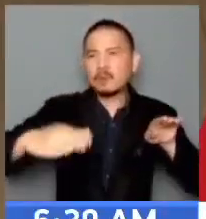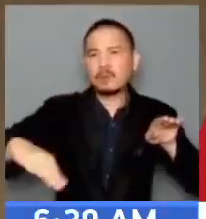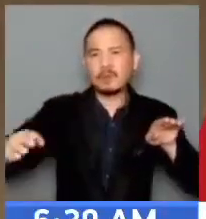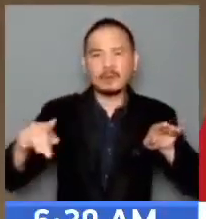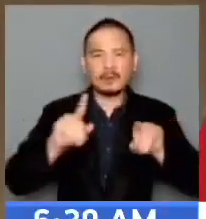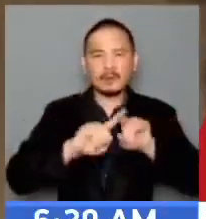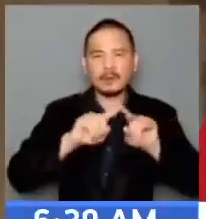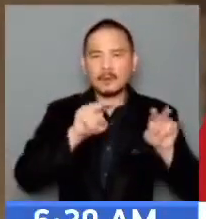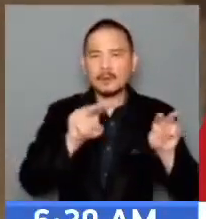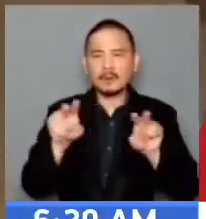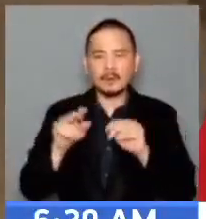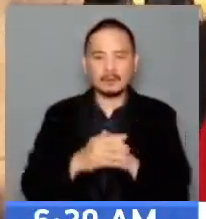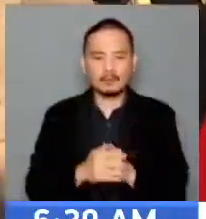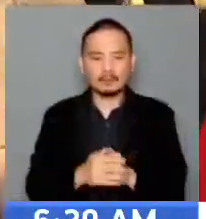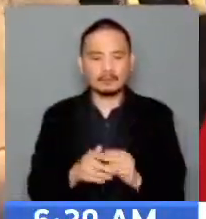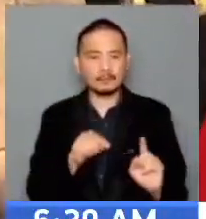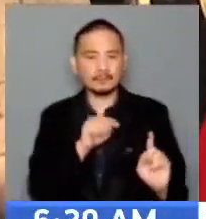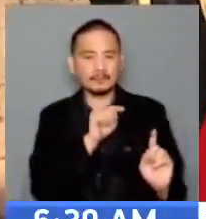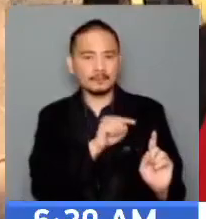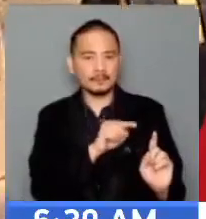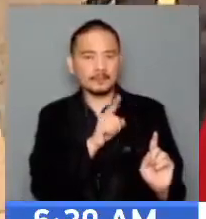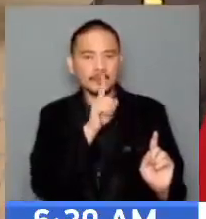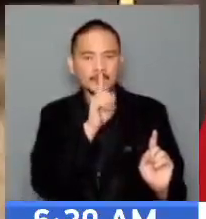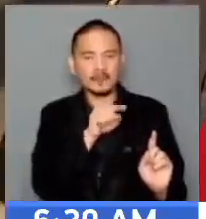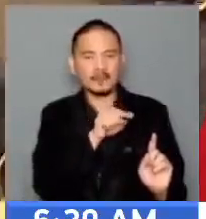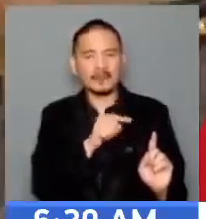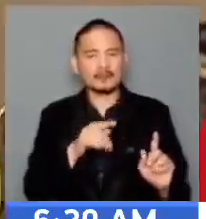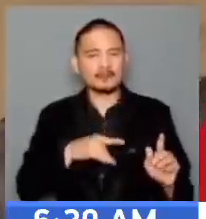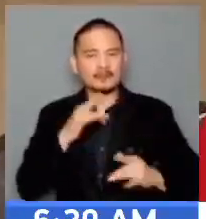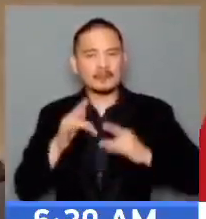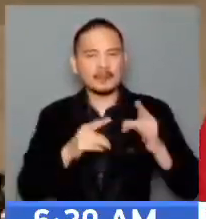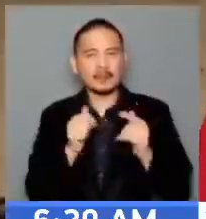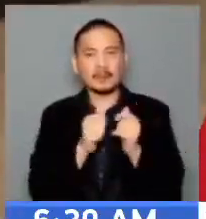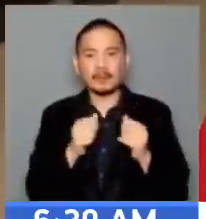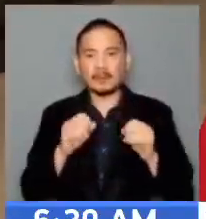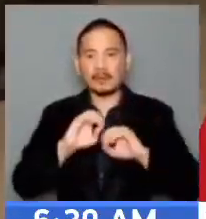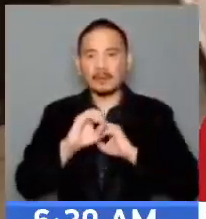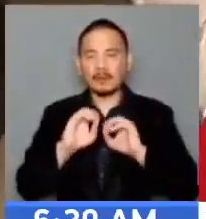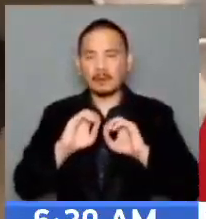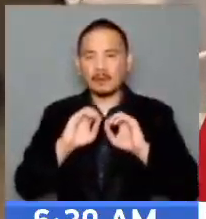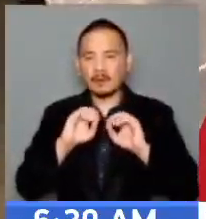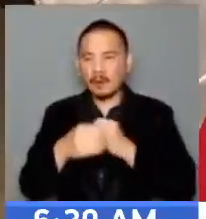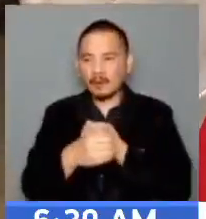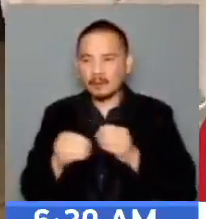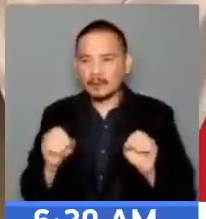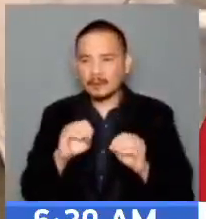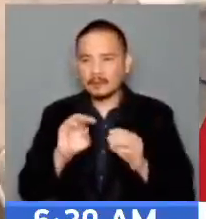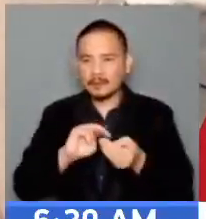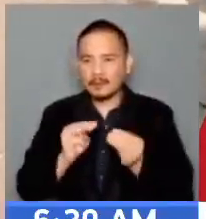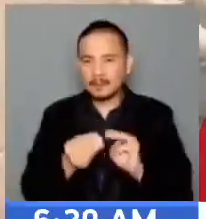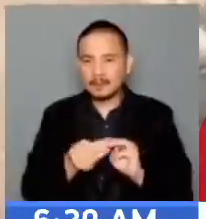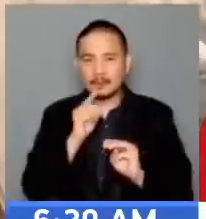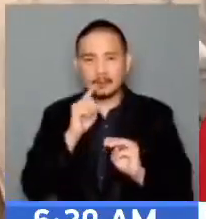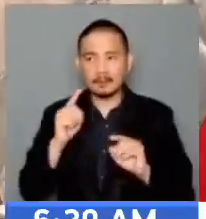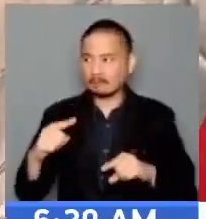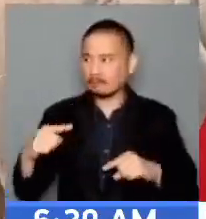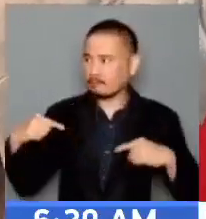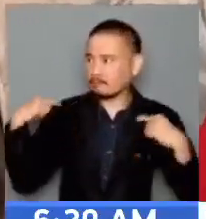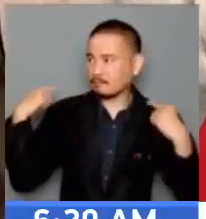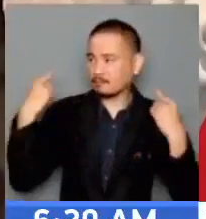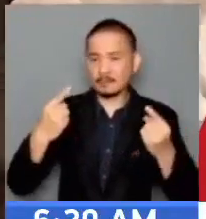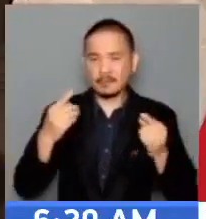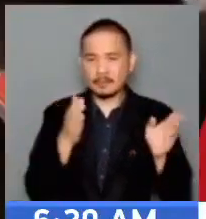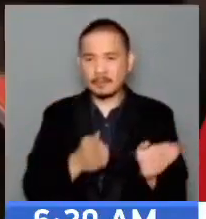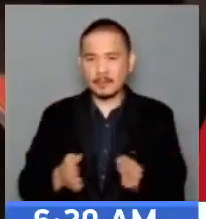kaopisina. Sabay-sabay kasi silang magbabakasyon sa Bohol. Mayo pa lang daw, pinaghandaan na nila ito. Kaya siniguro nilang maaga sila